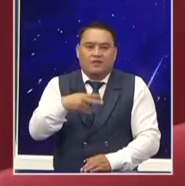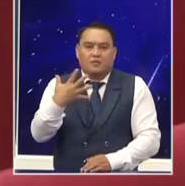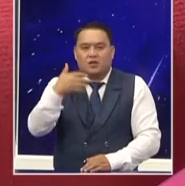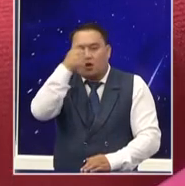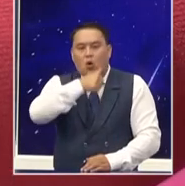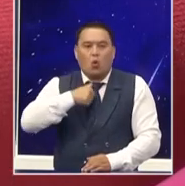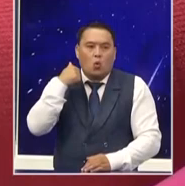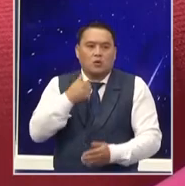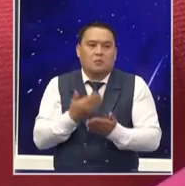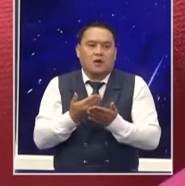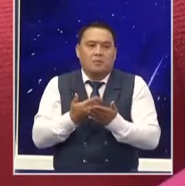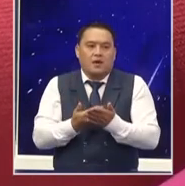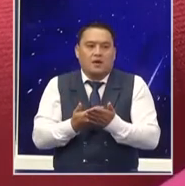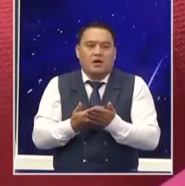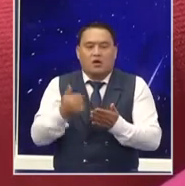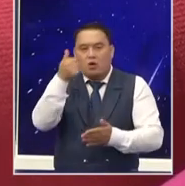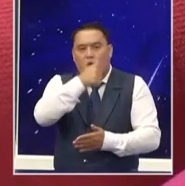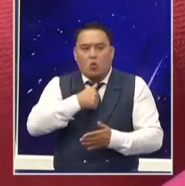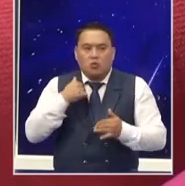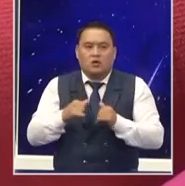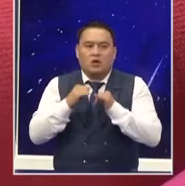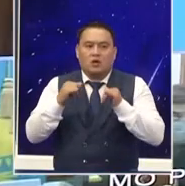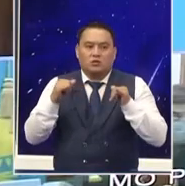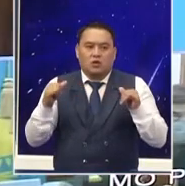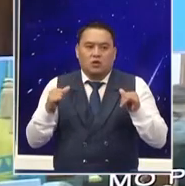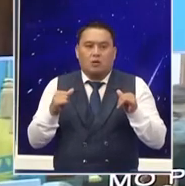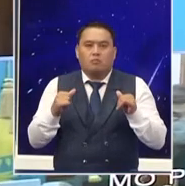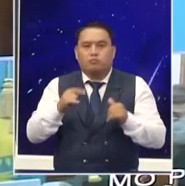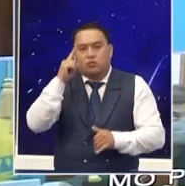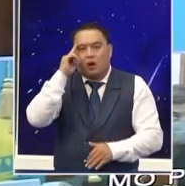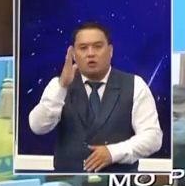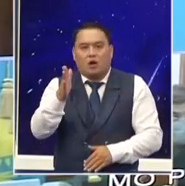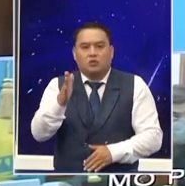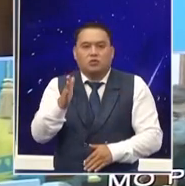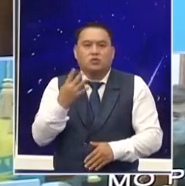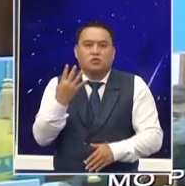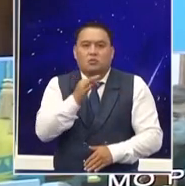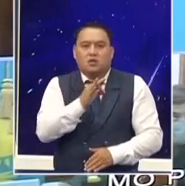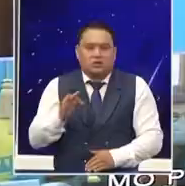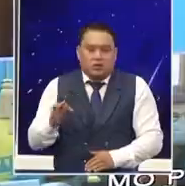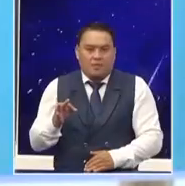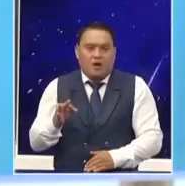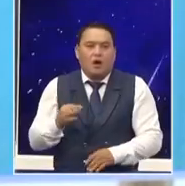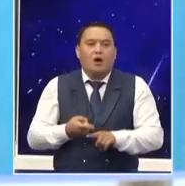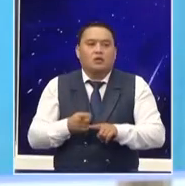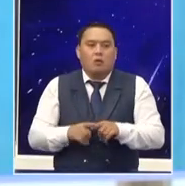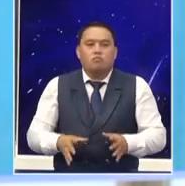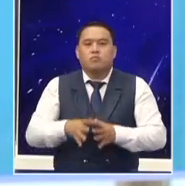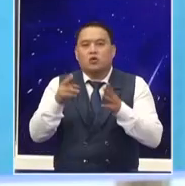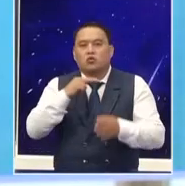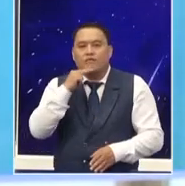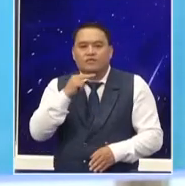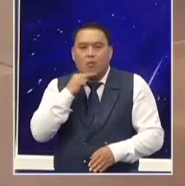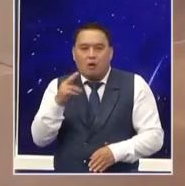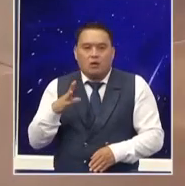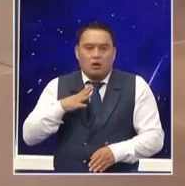2021-2025 годы. По предположениям, среднегодовой темп роста ВВП на прогнозируемый период составит 4%. Помимо этого, большое внимание